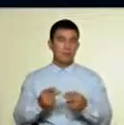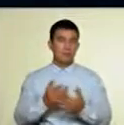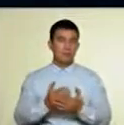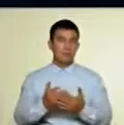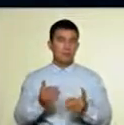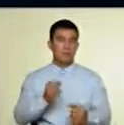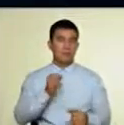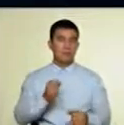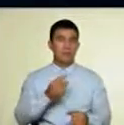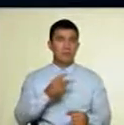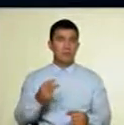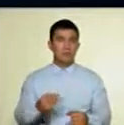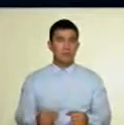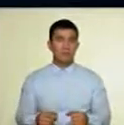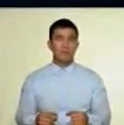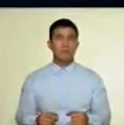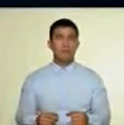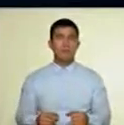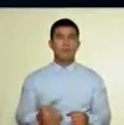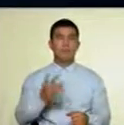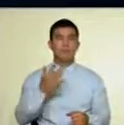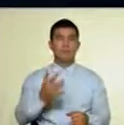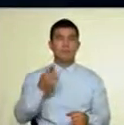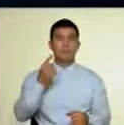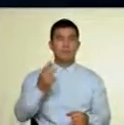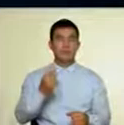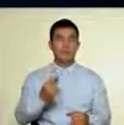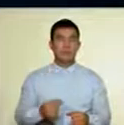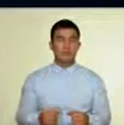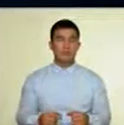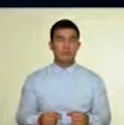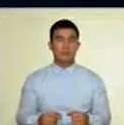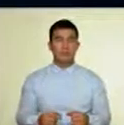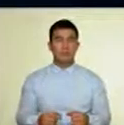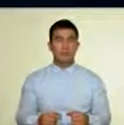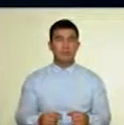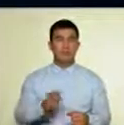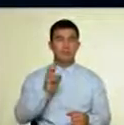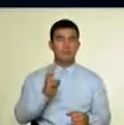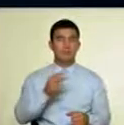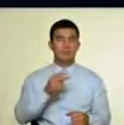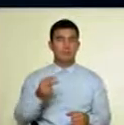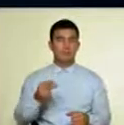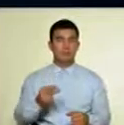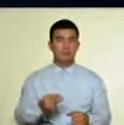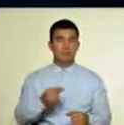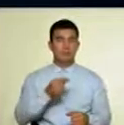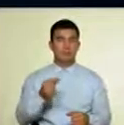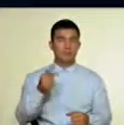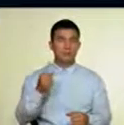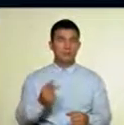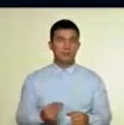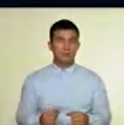a barobar 5 dan 1 b barobar minus 2